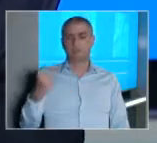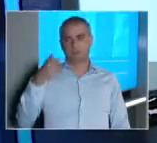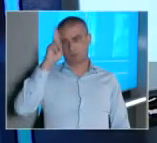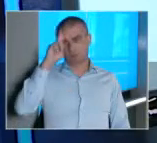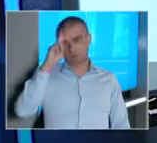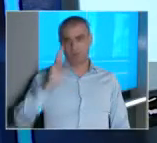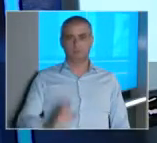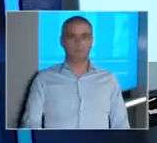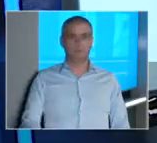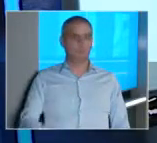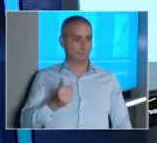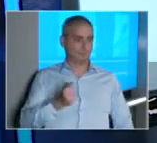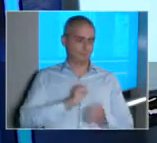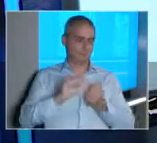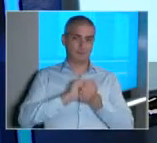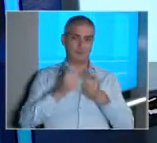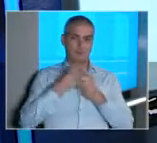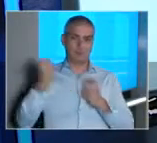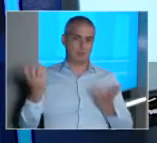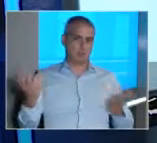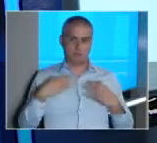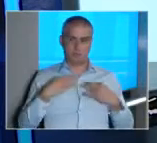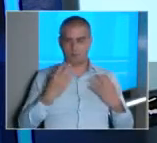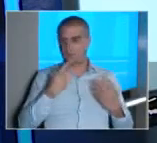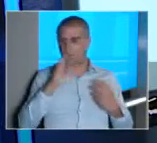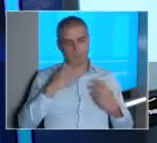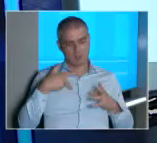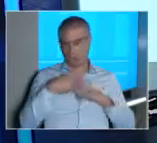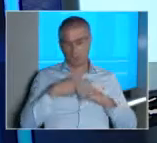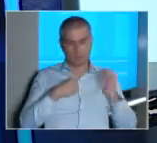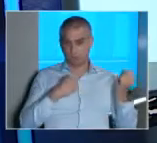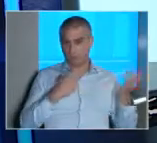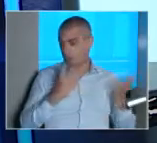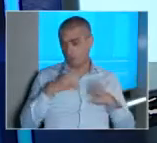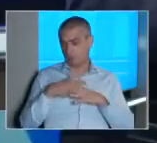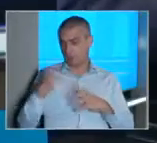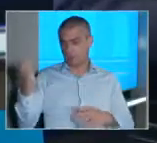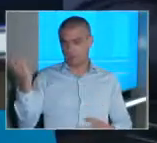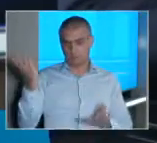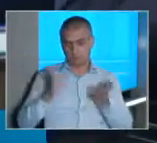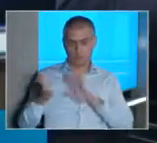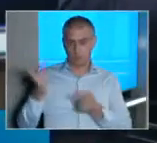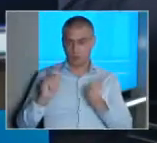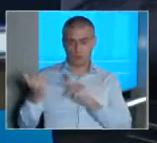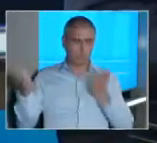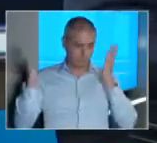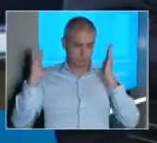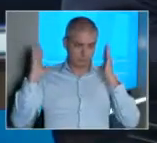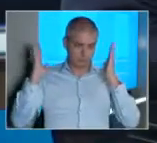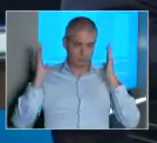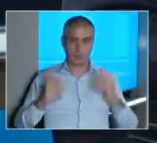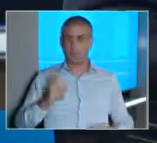ליכוד. תן להם לחסל את מפלגות הימין, מה אכפת לך? איך אמר נתניהו, אני לא מתערב לשמאל בזה, אל תתערב לימין, שירגו אחד את השני, זה גם לא כזה ירוע.